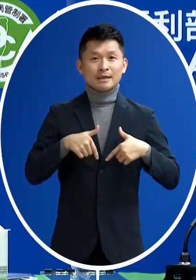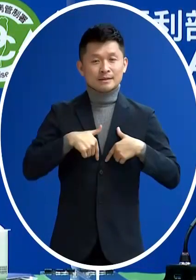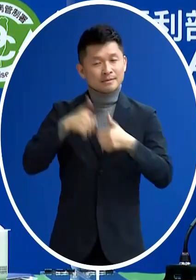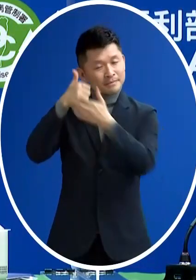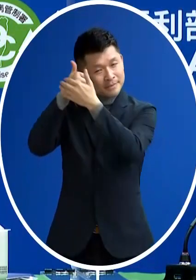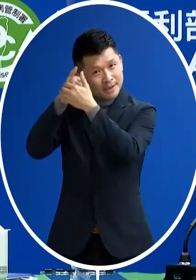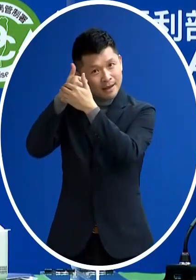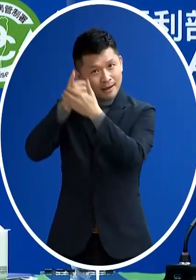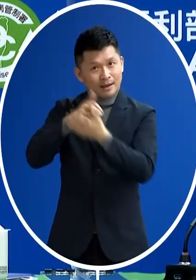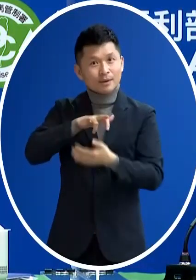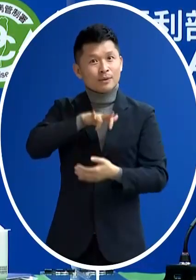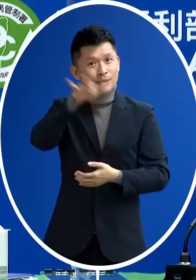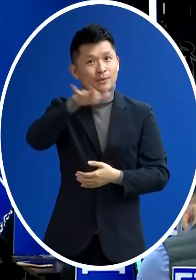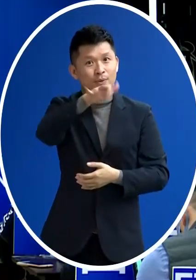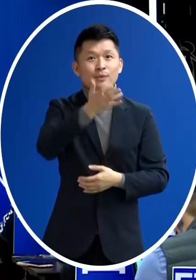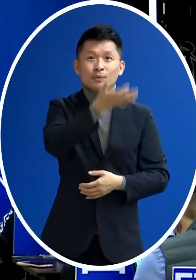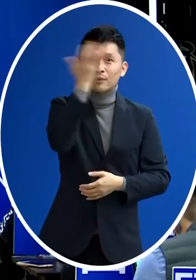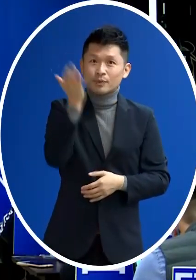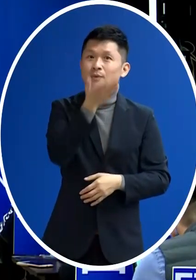哈。来，欢迎。